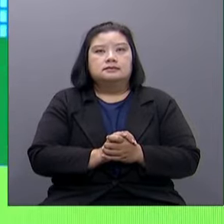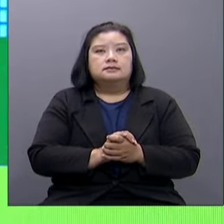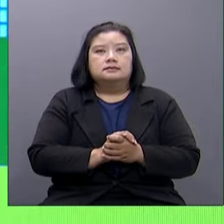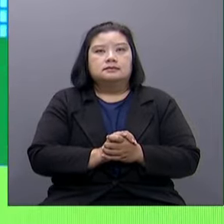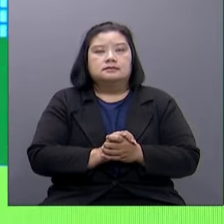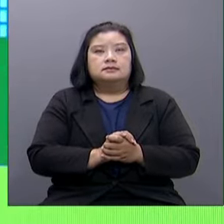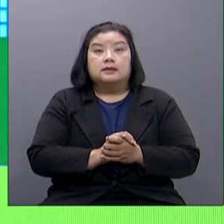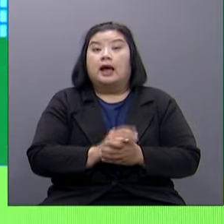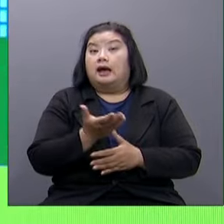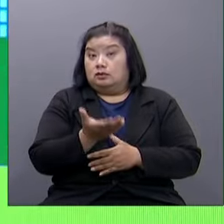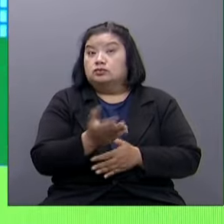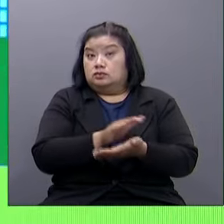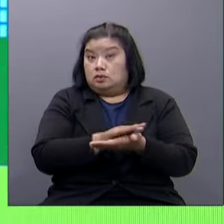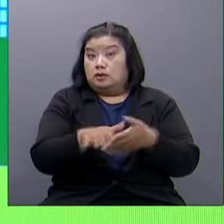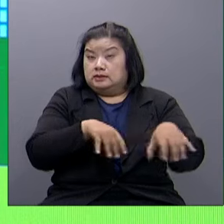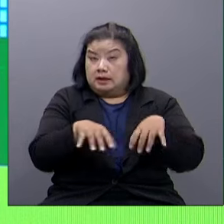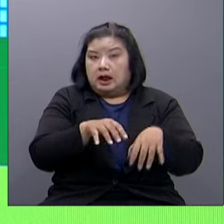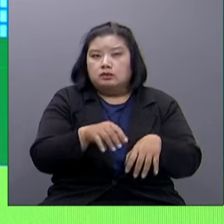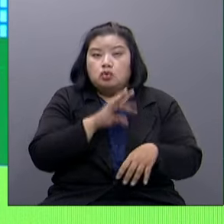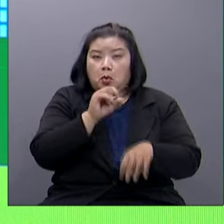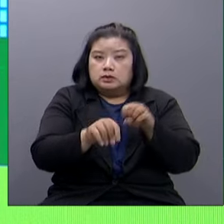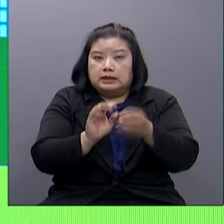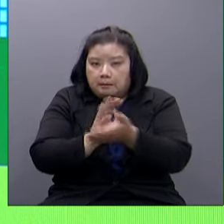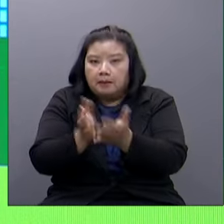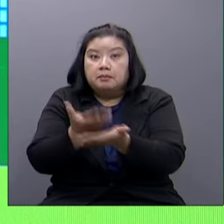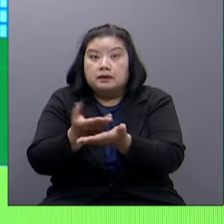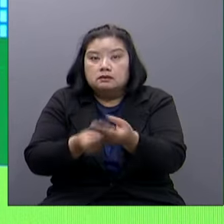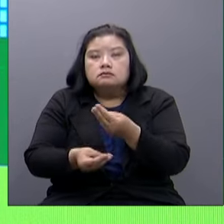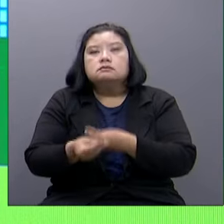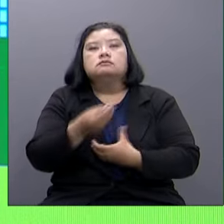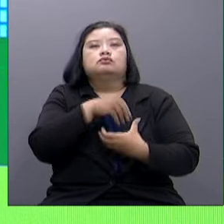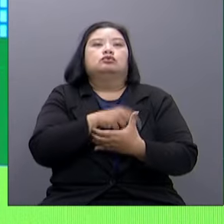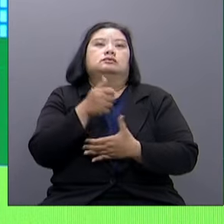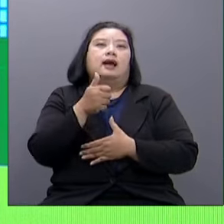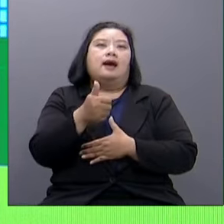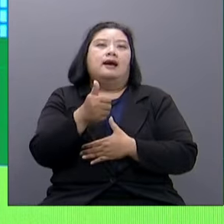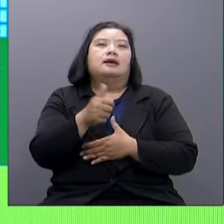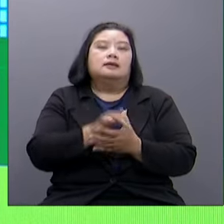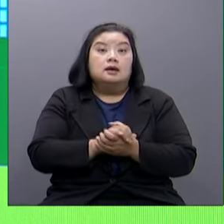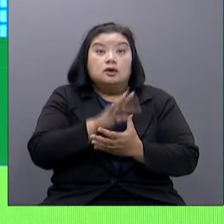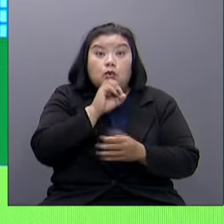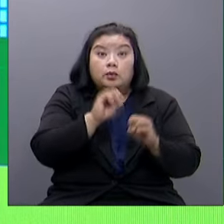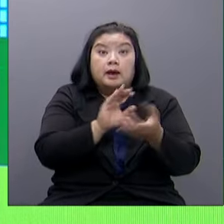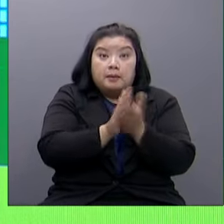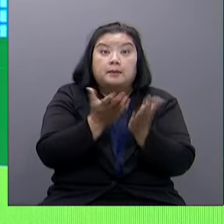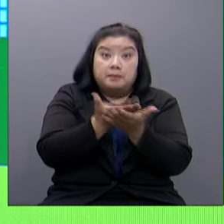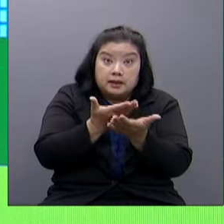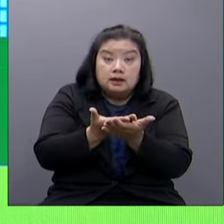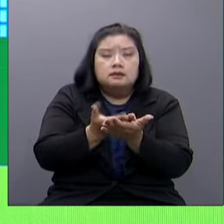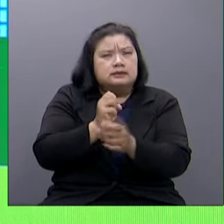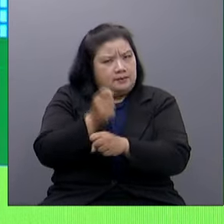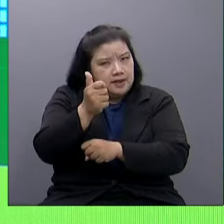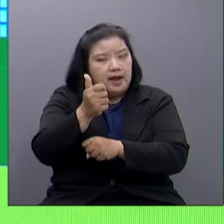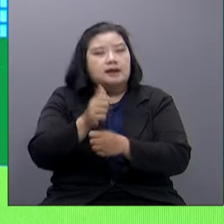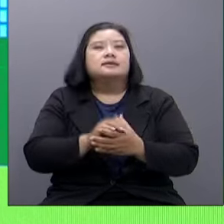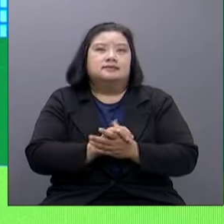หากจัดการให้ดีขยะที่ดูเหมือนไร้ค่าก็สามารถสร้างมูลค่าเพิ่มได้ขยะเป็นเงินขยะเป็นทองได้เลยนะคะ